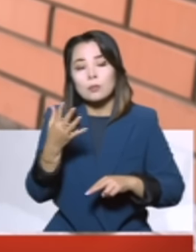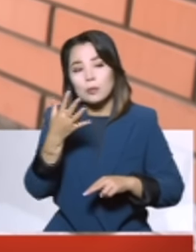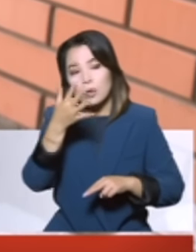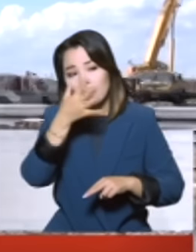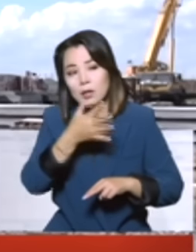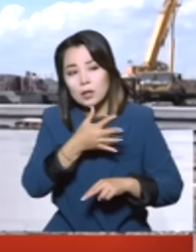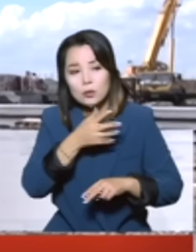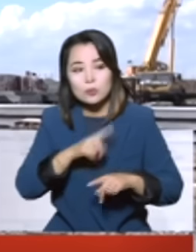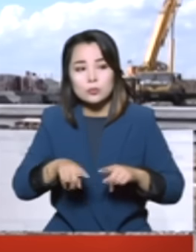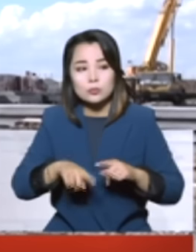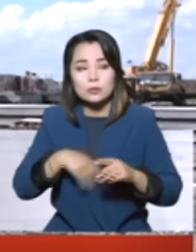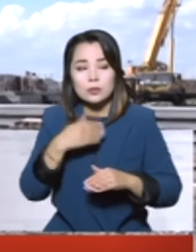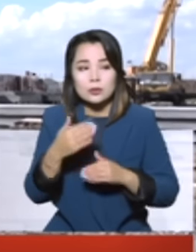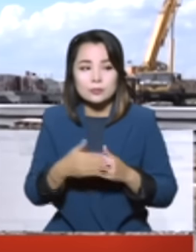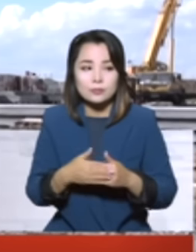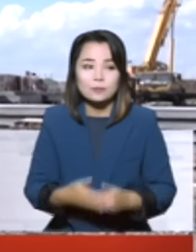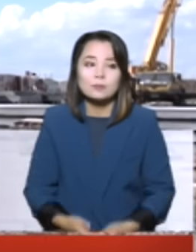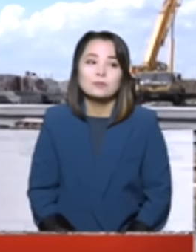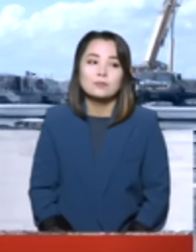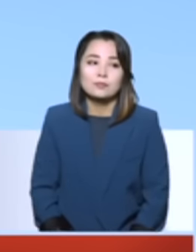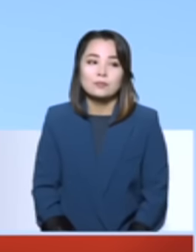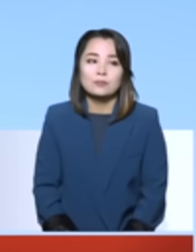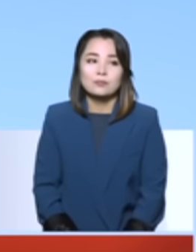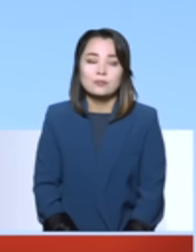болып қалды уже.